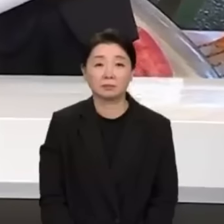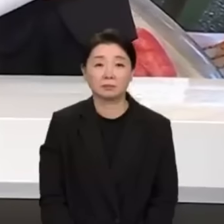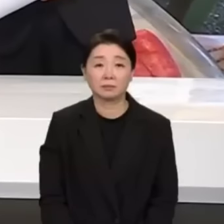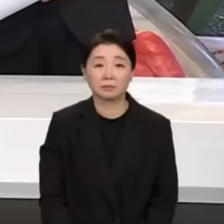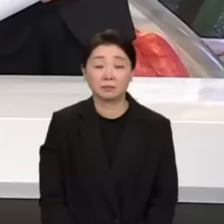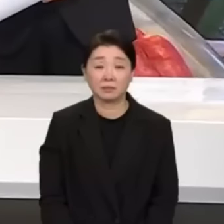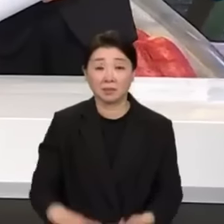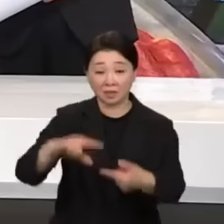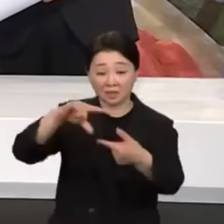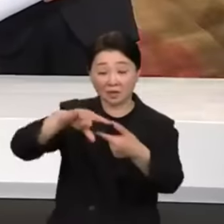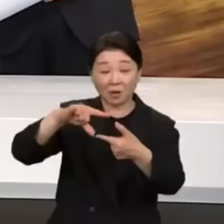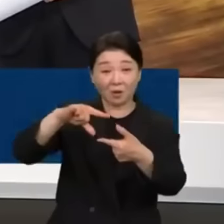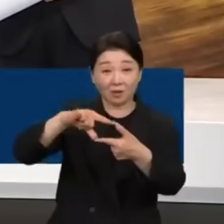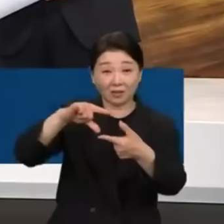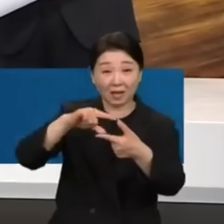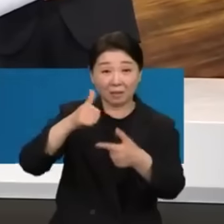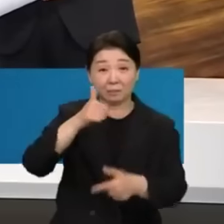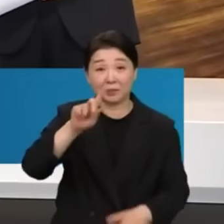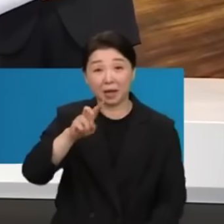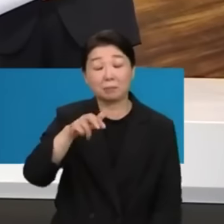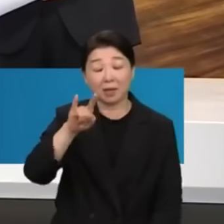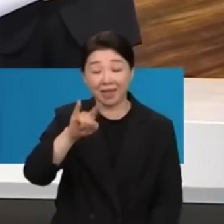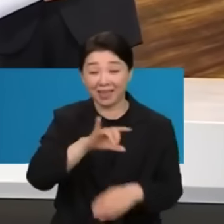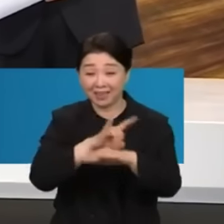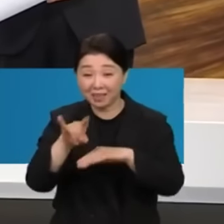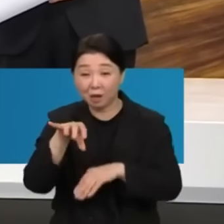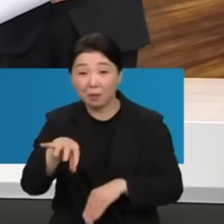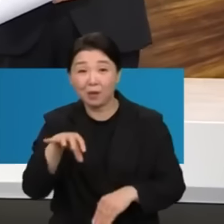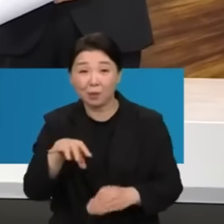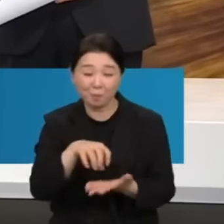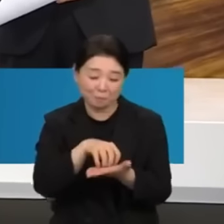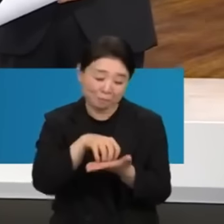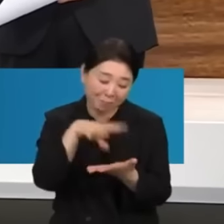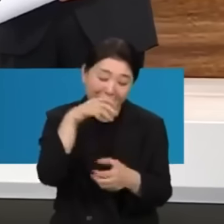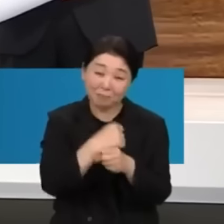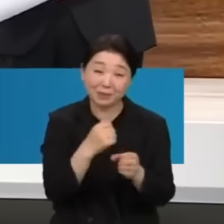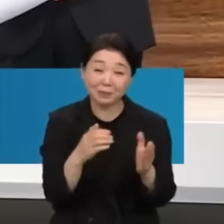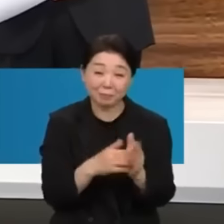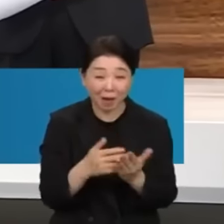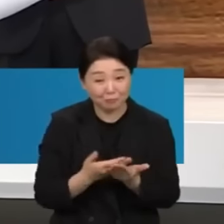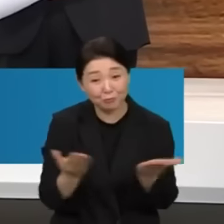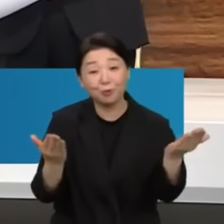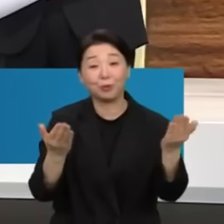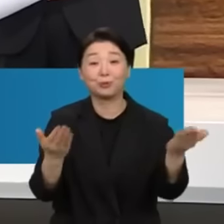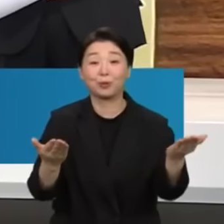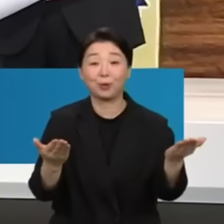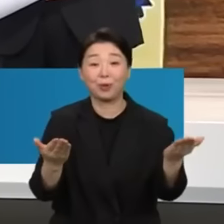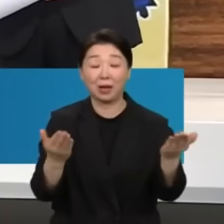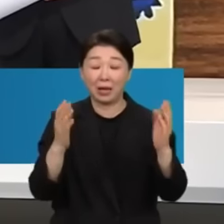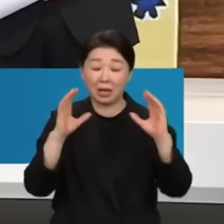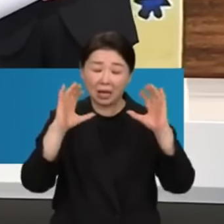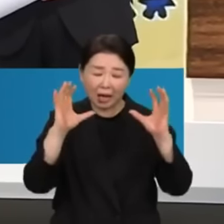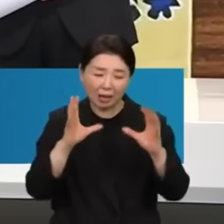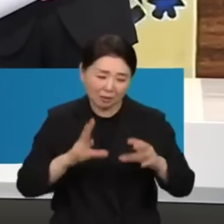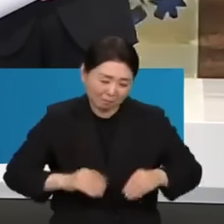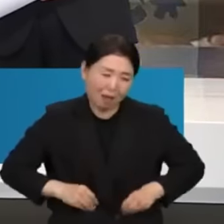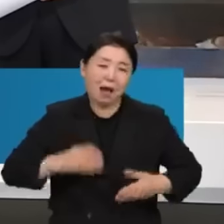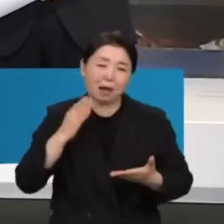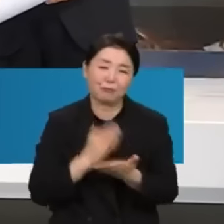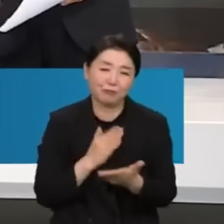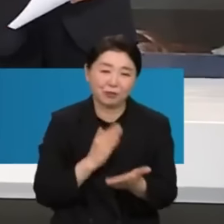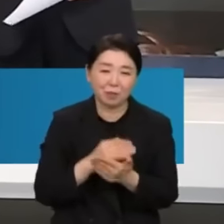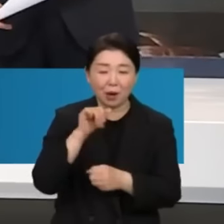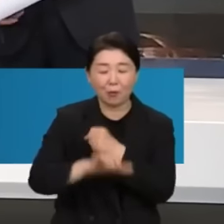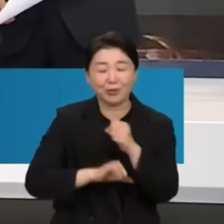네, 경남 남해엔 아침마다 갓 구운 빵을 무료로 내놓는 빵집이 있습니다. 아이들 아침 굶지 말라고